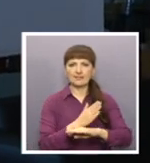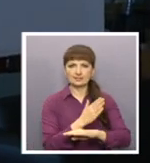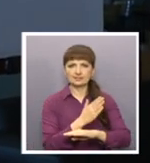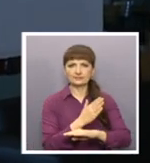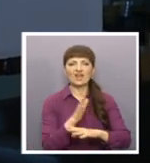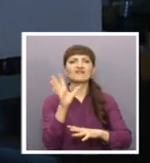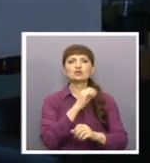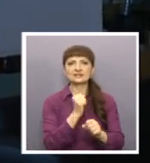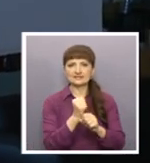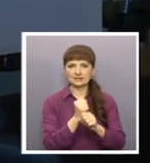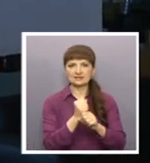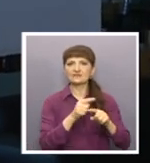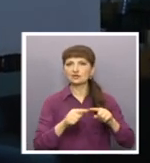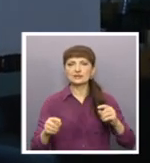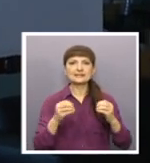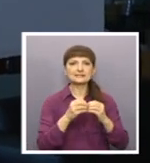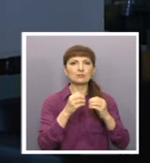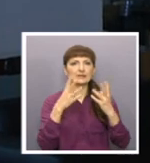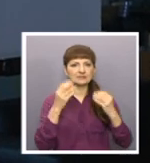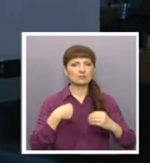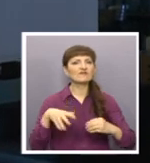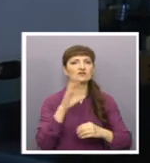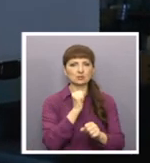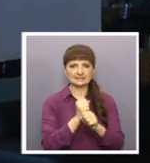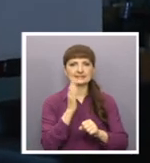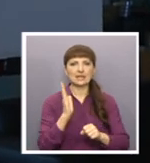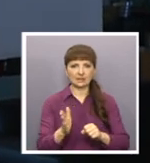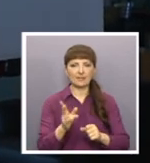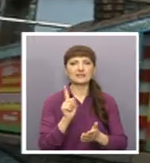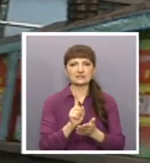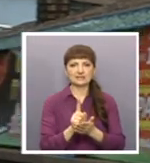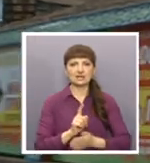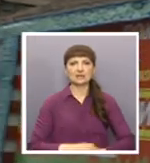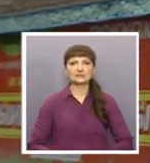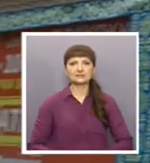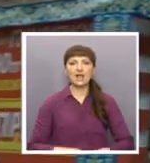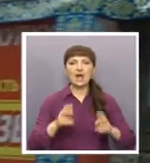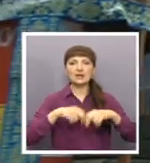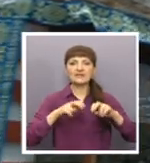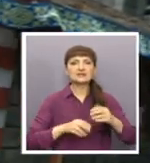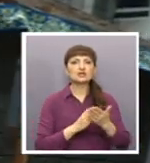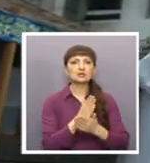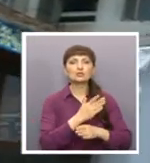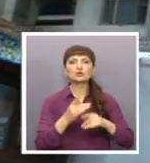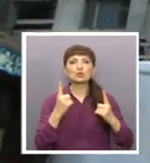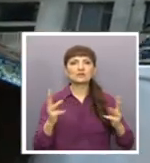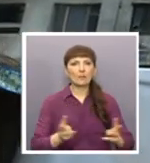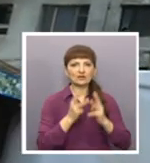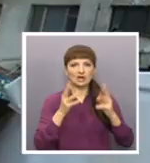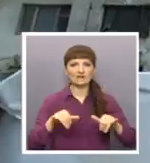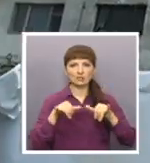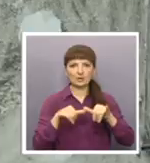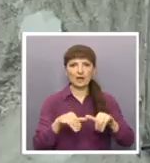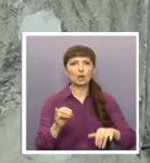Все это сделается. В течение 10-15 дней мы это все сделаем. Обязательно. Ревизия началась после крупного пожара в